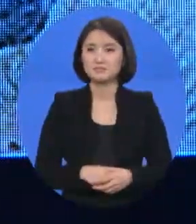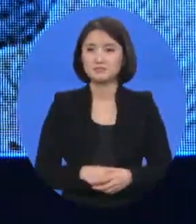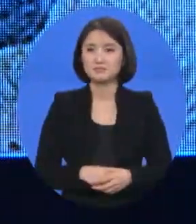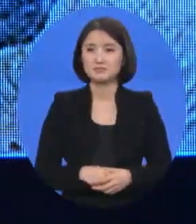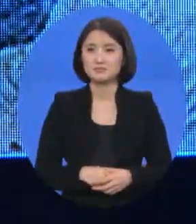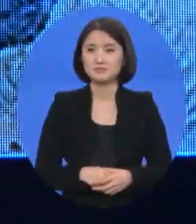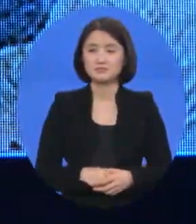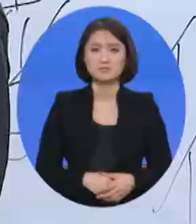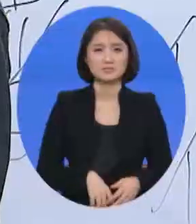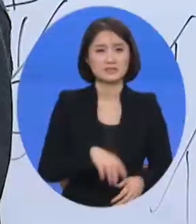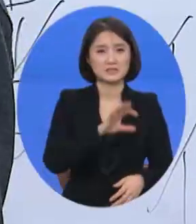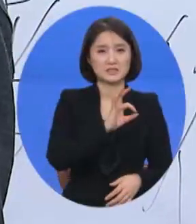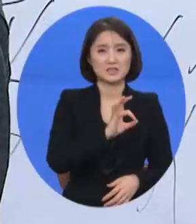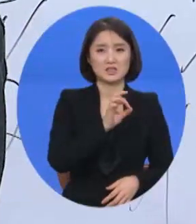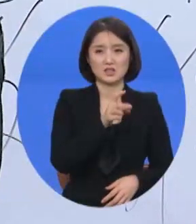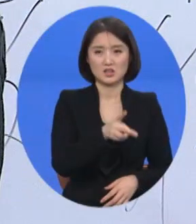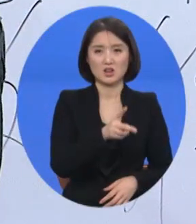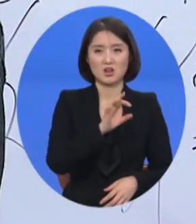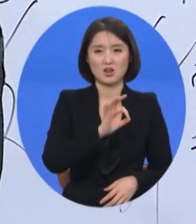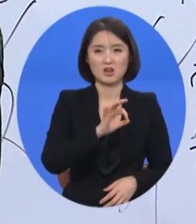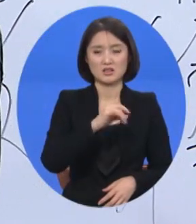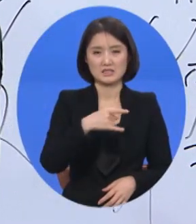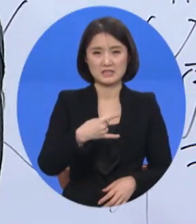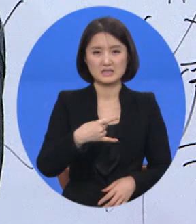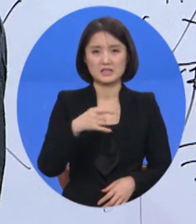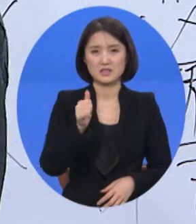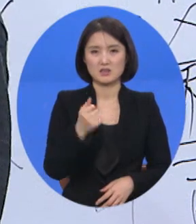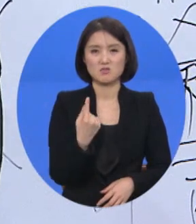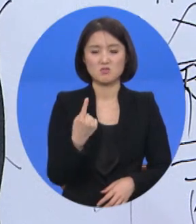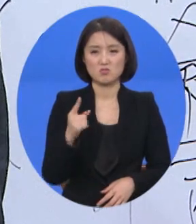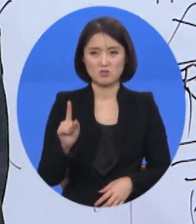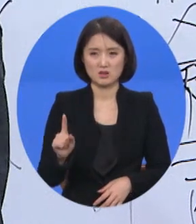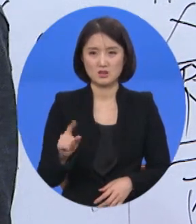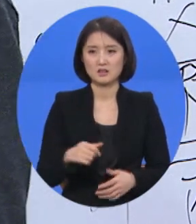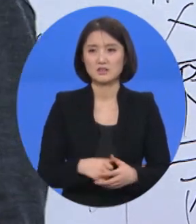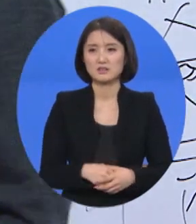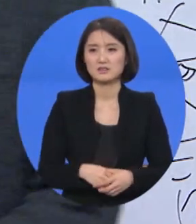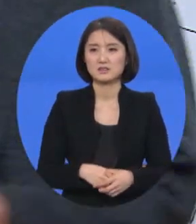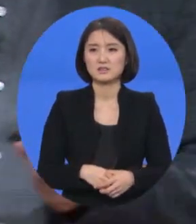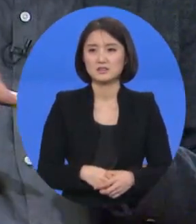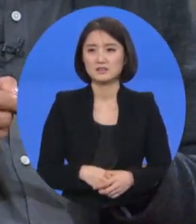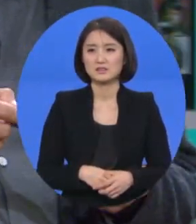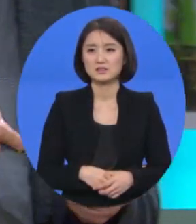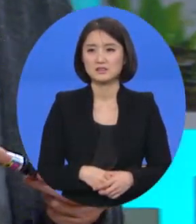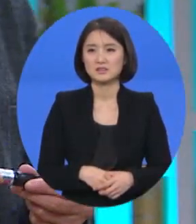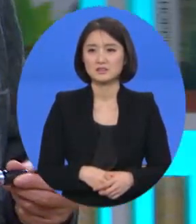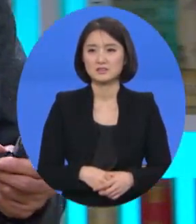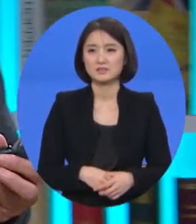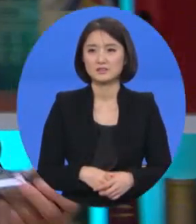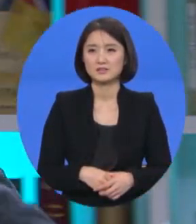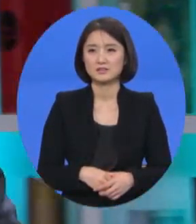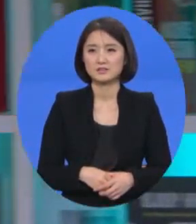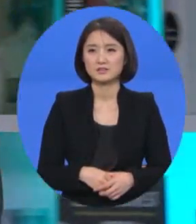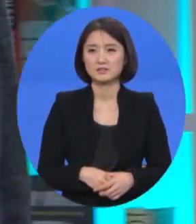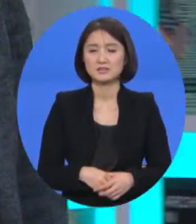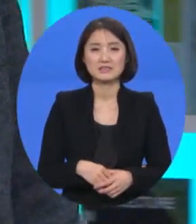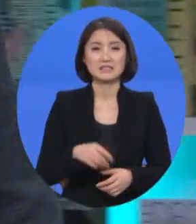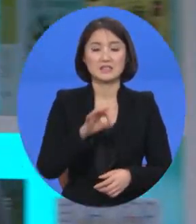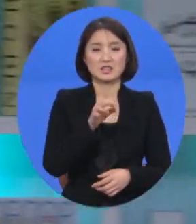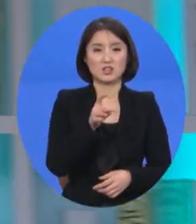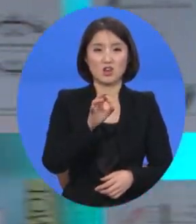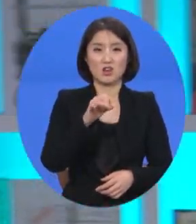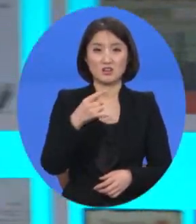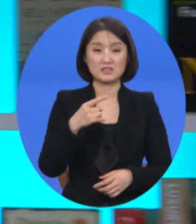화 라고 부릅니다 여 의의와 여 짜는 같을 엿짜 때도 있죠 곧 가짜 뜻대로 되는